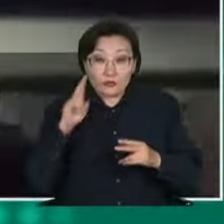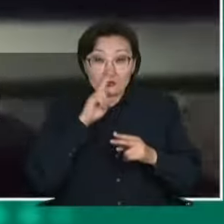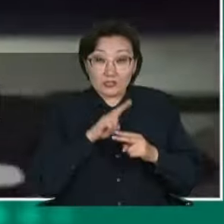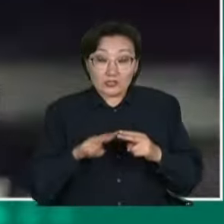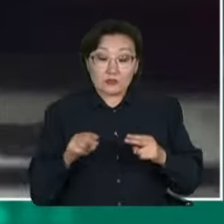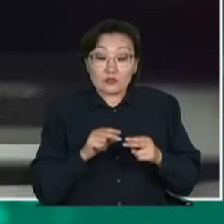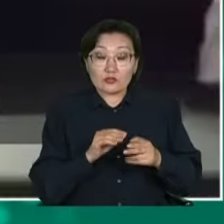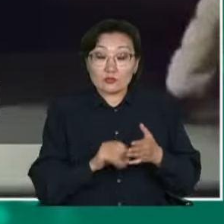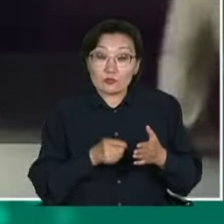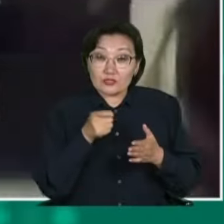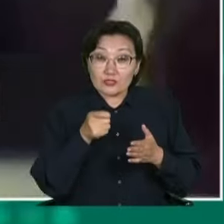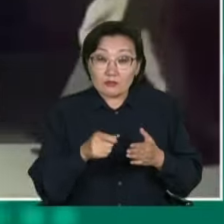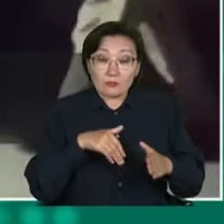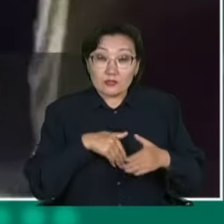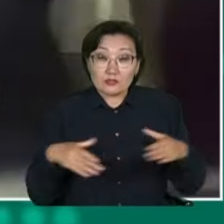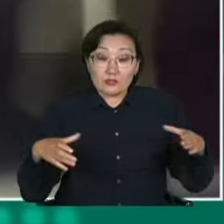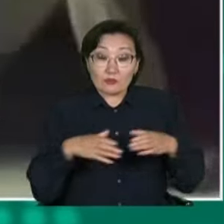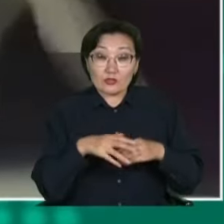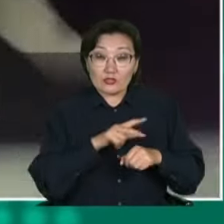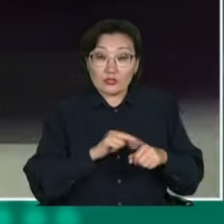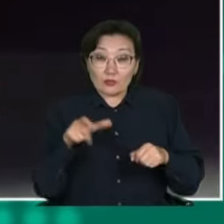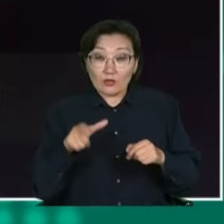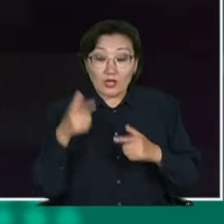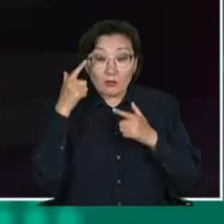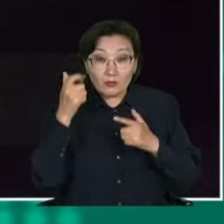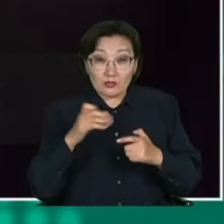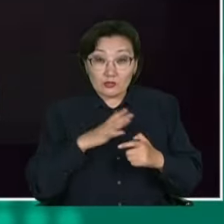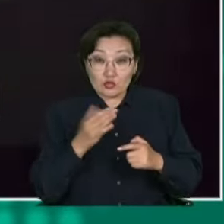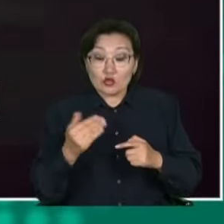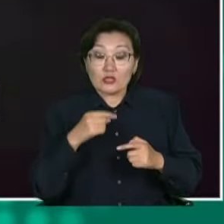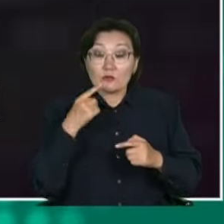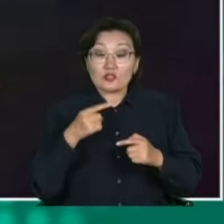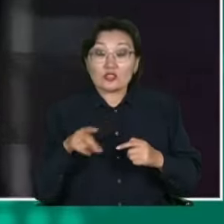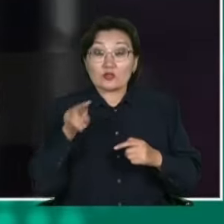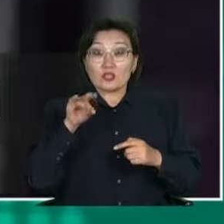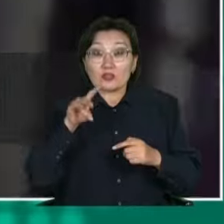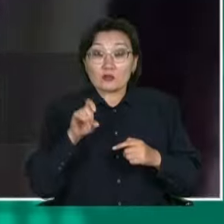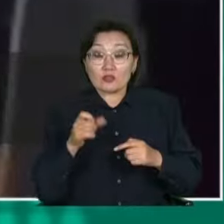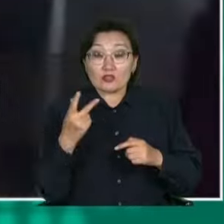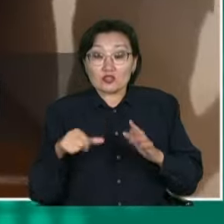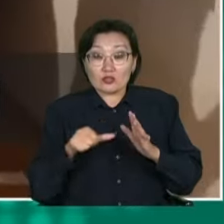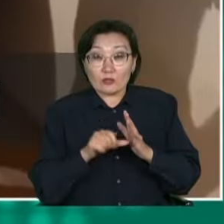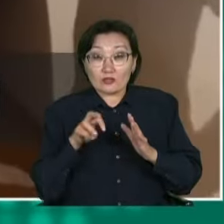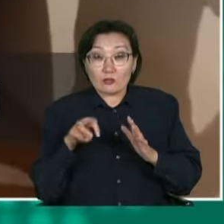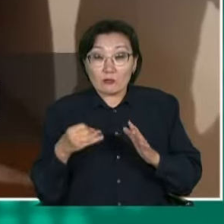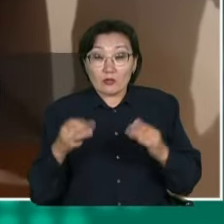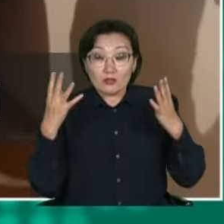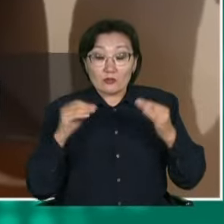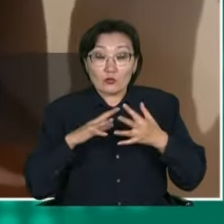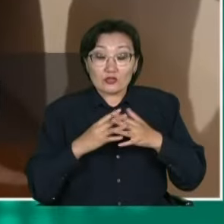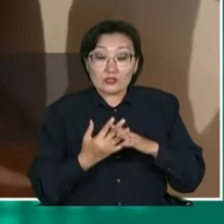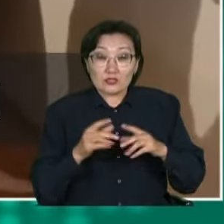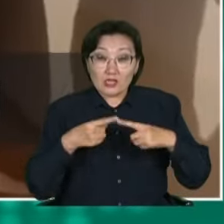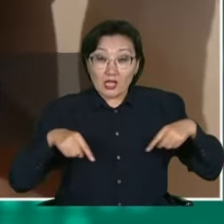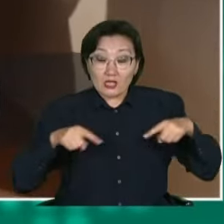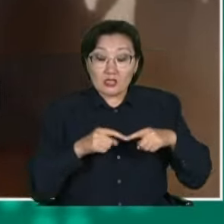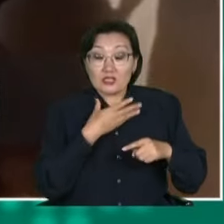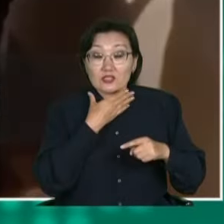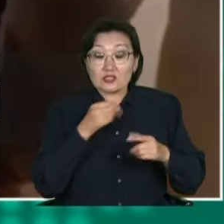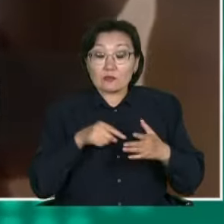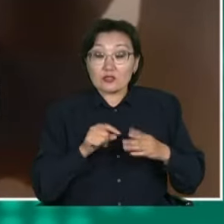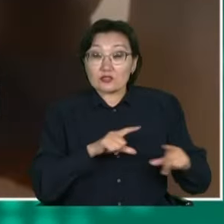арыз жазып, еріктілер мен полицейлерге хабарлаған. Оның сөзінше Динара 26 мамырда ауыл станциясынан Семей қаласына